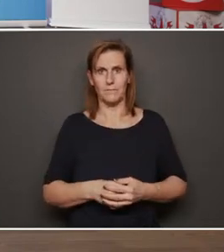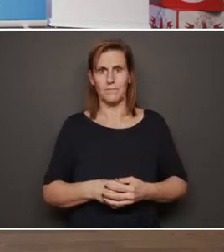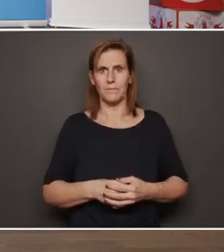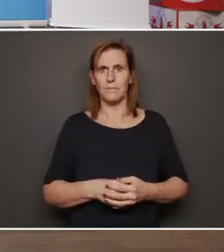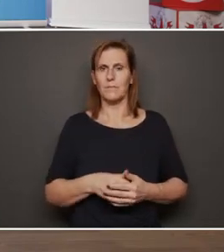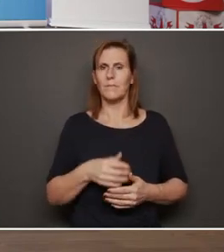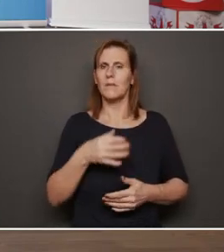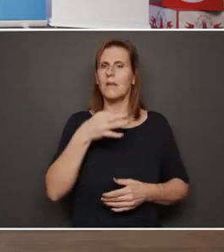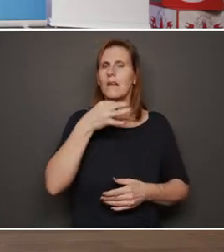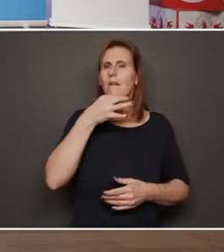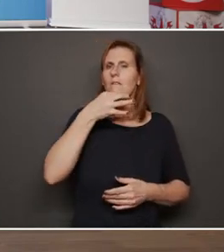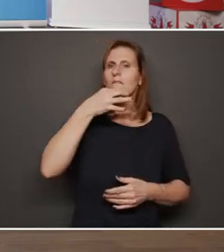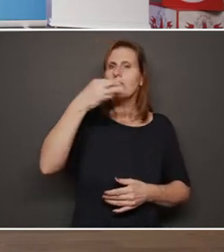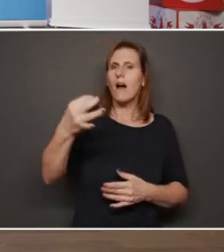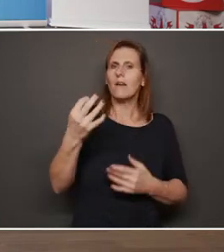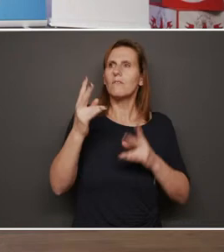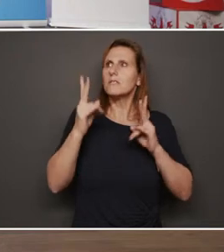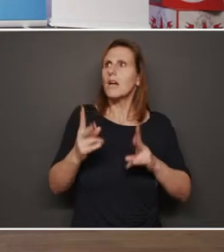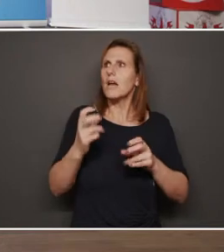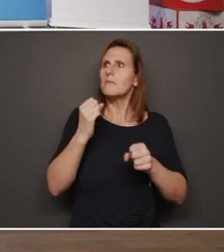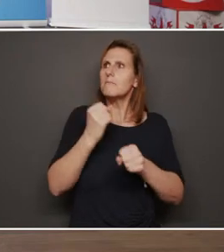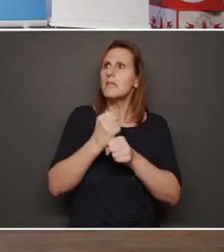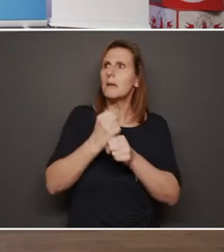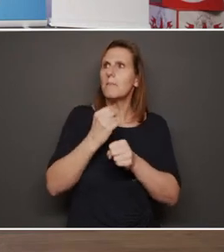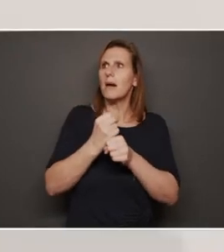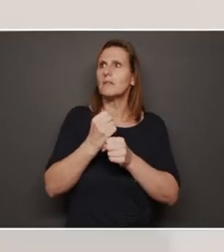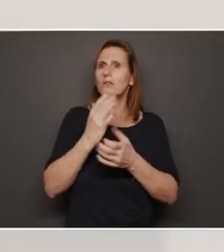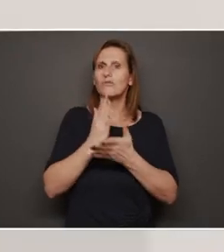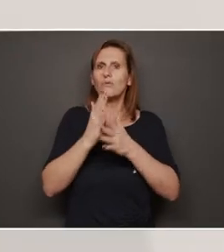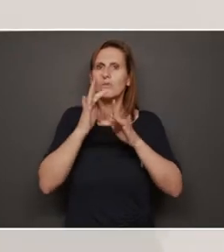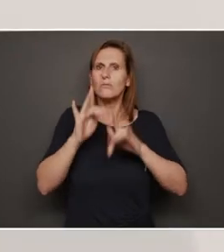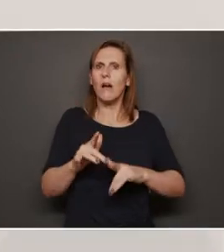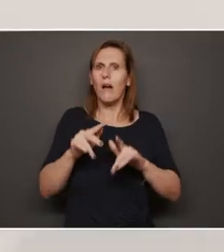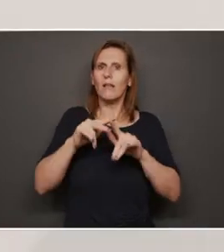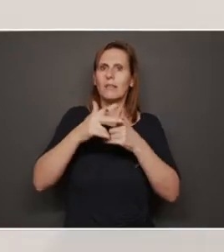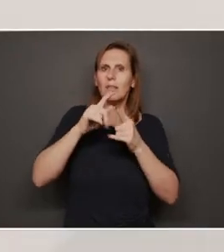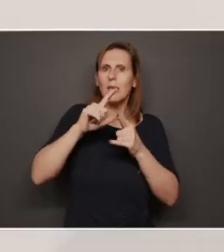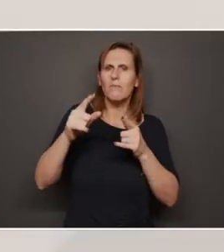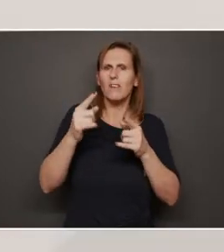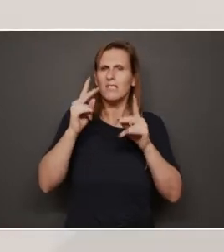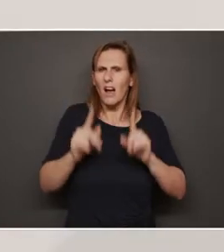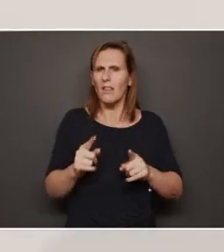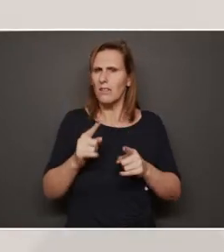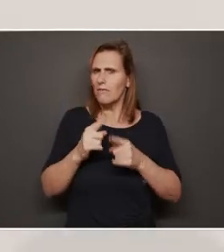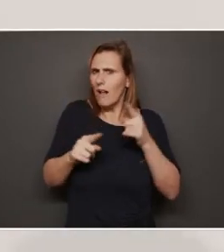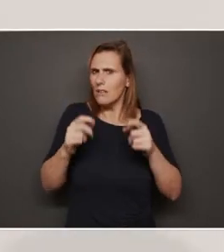denn Mitarbeitende oder das bestehende Team, was können denn die falsch machen?